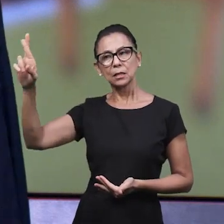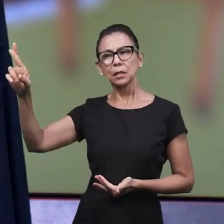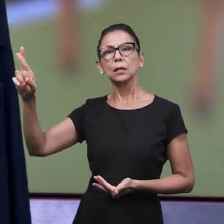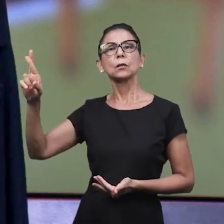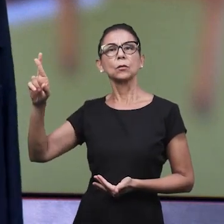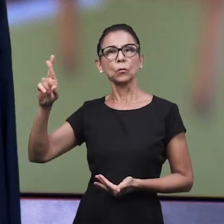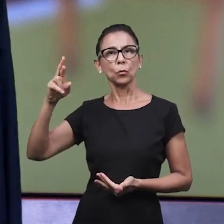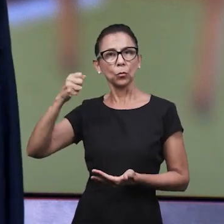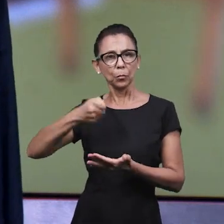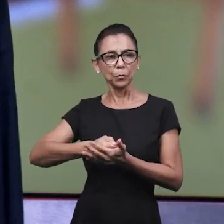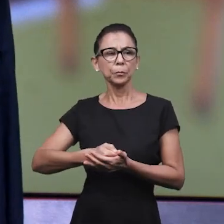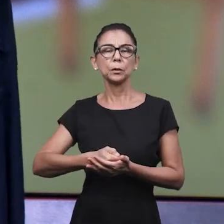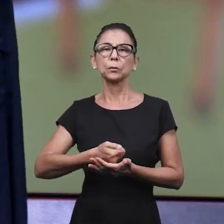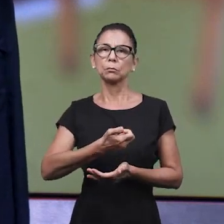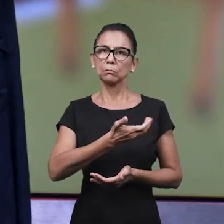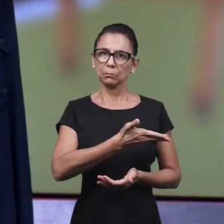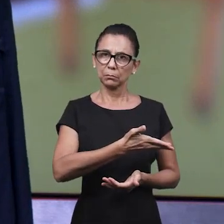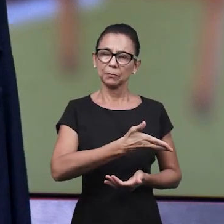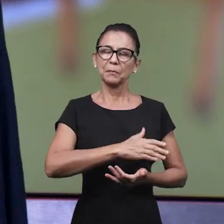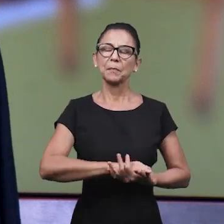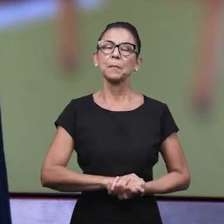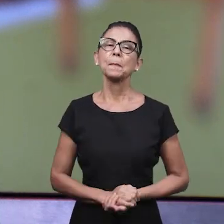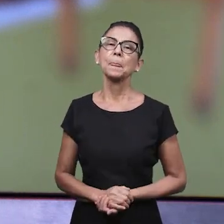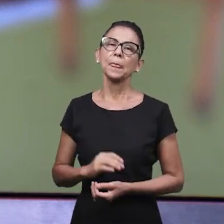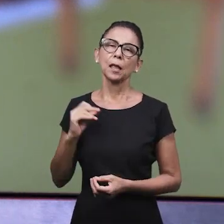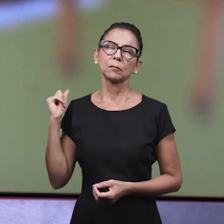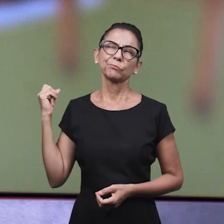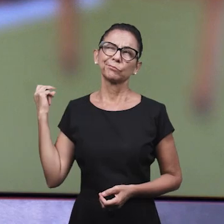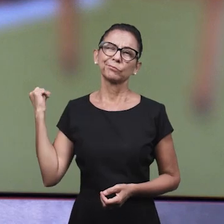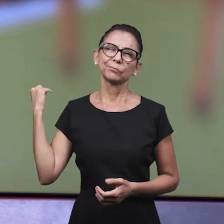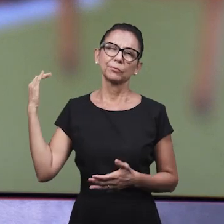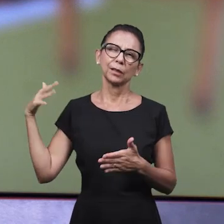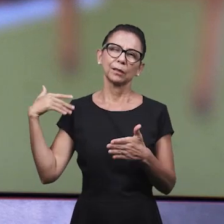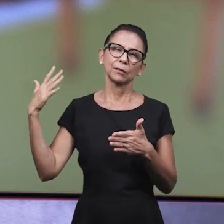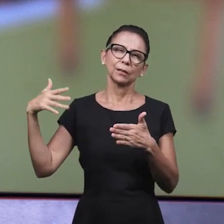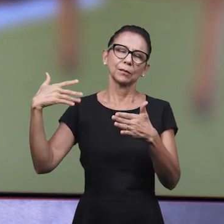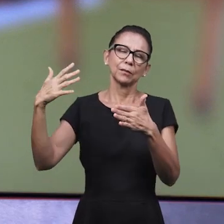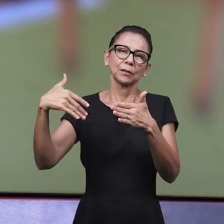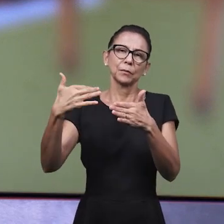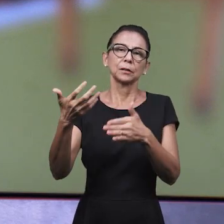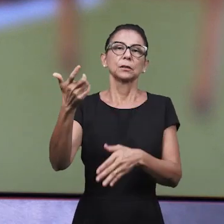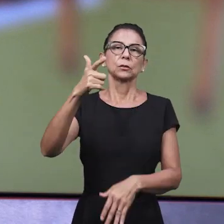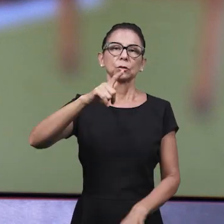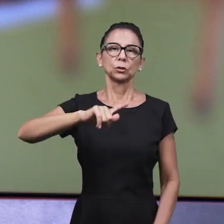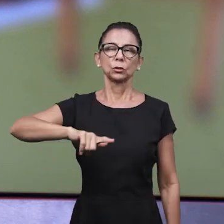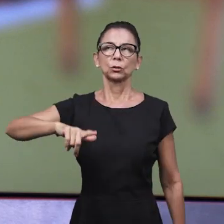a opéré ce qu'il avait promis. Et quelque temps passé,